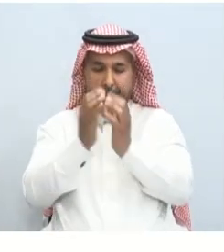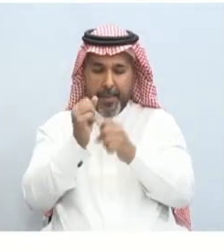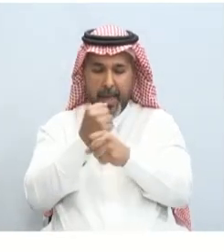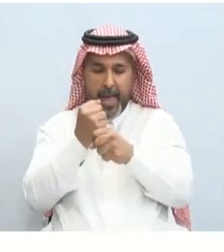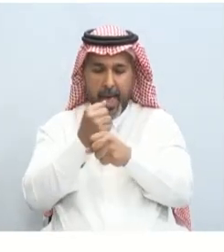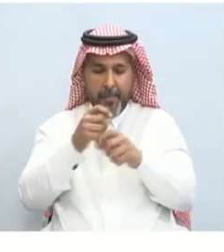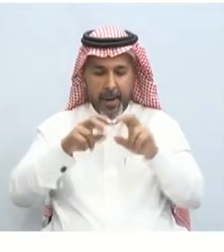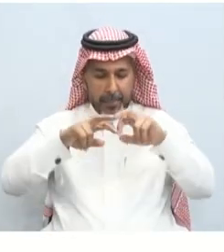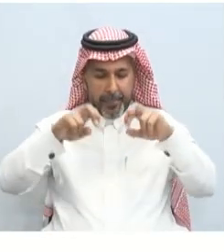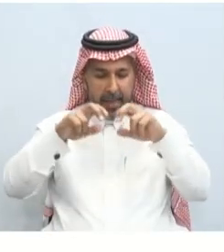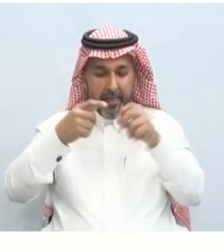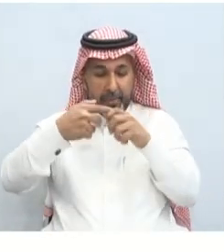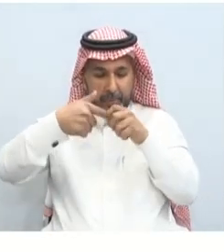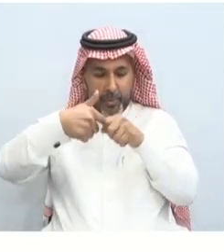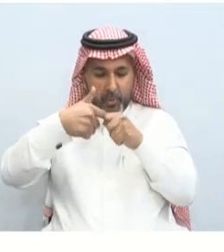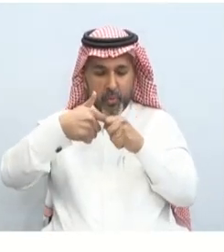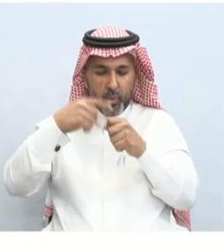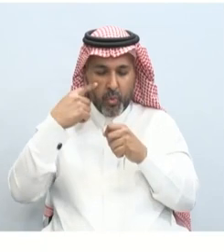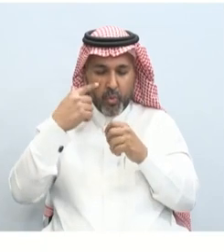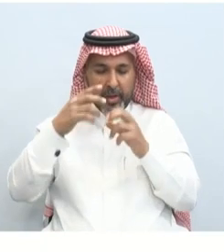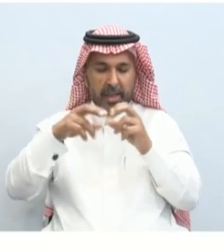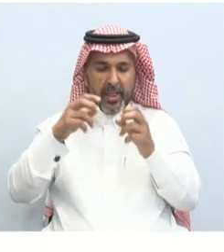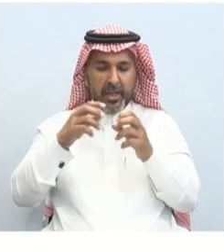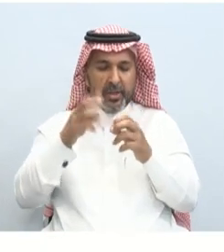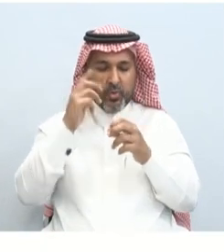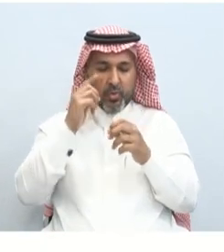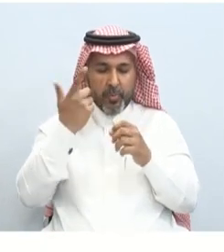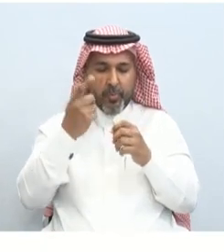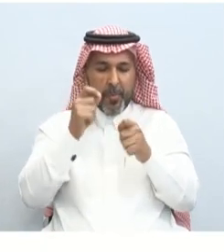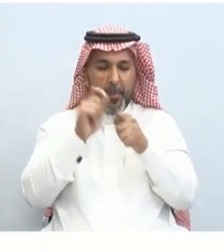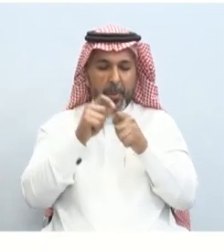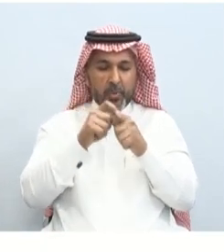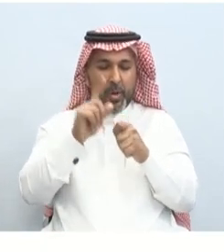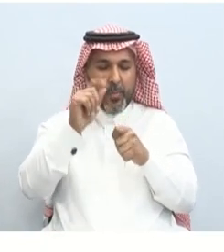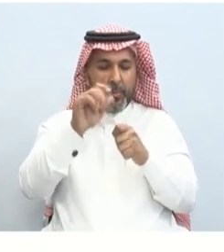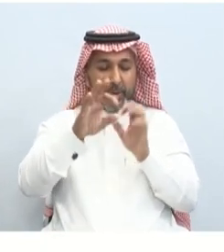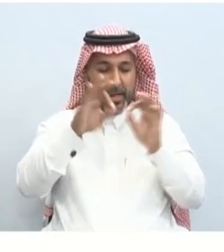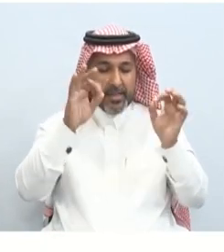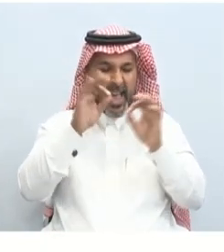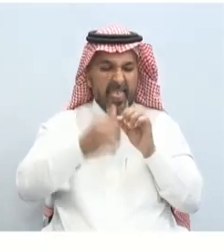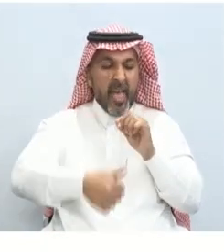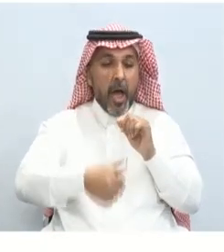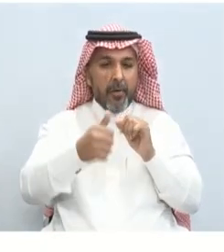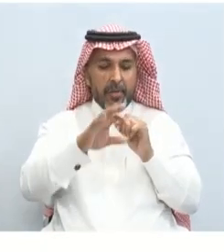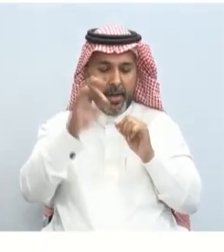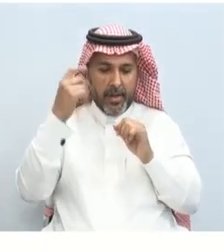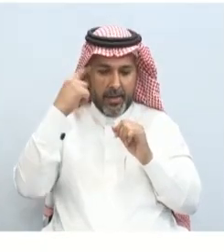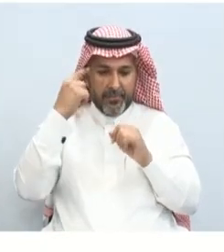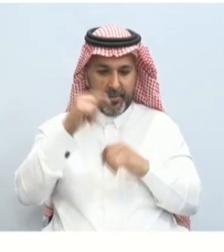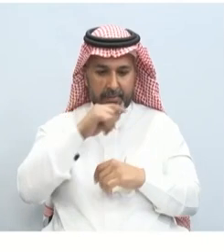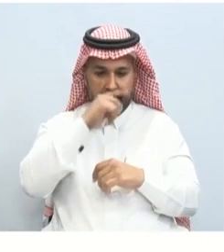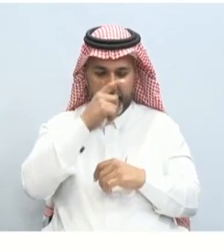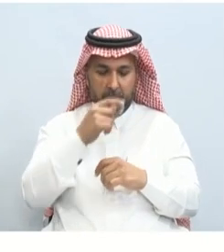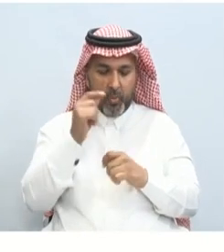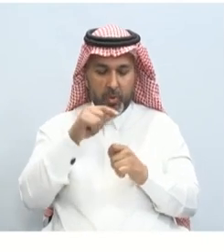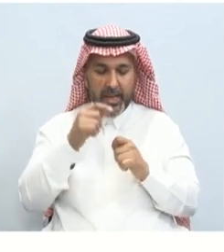البترول وتكريره تجعلها الاولى على مستوى العالم ومجموع مجموعه الالات والكوادر البشريه في